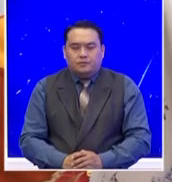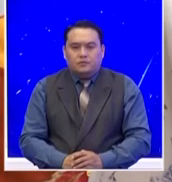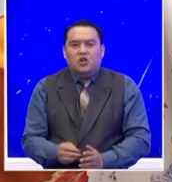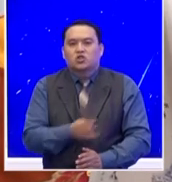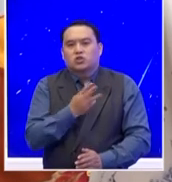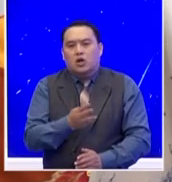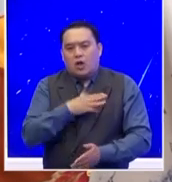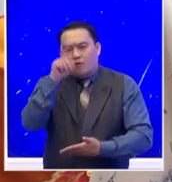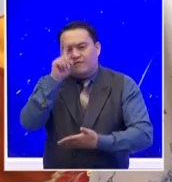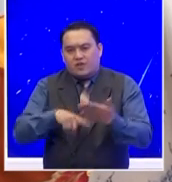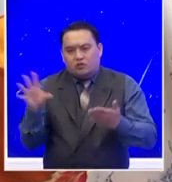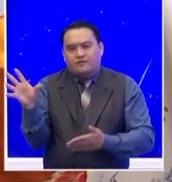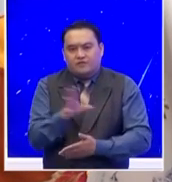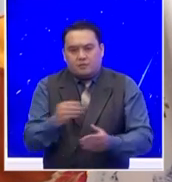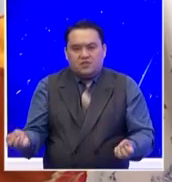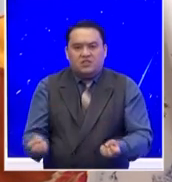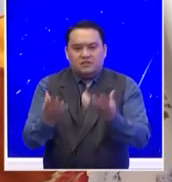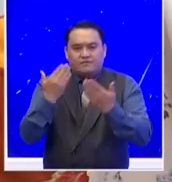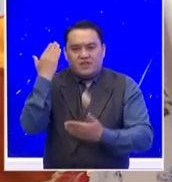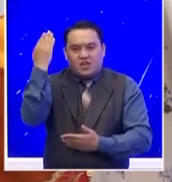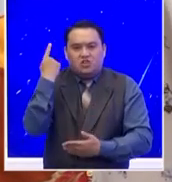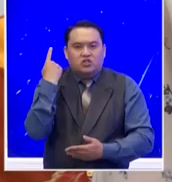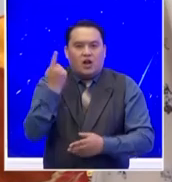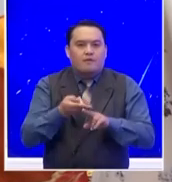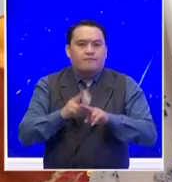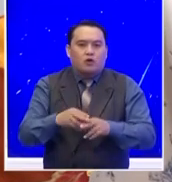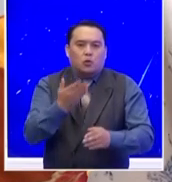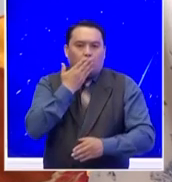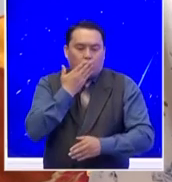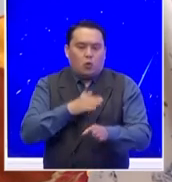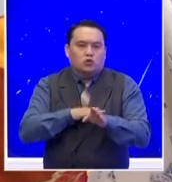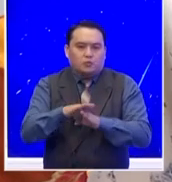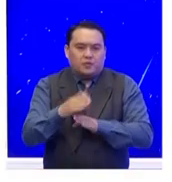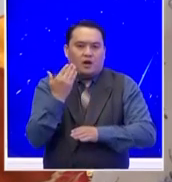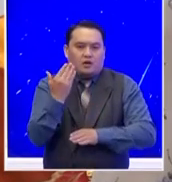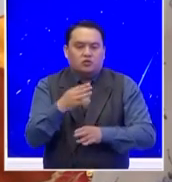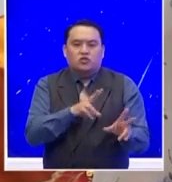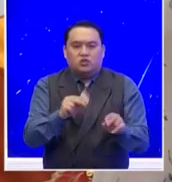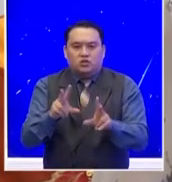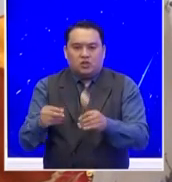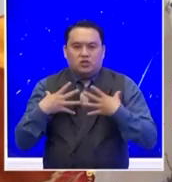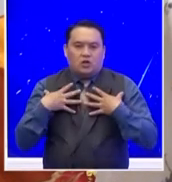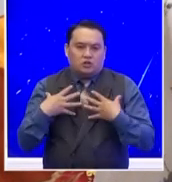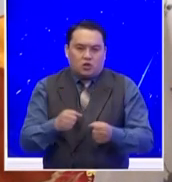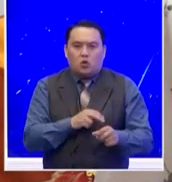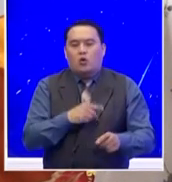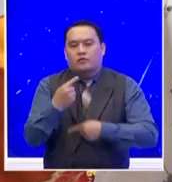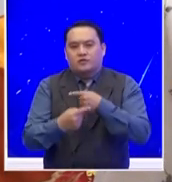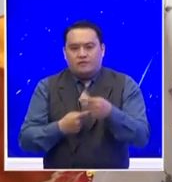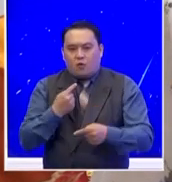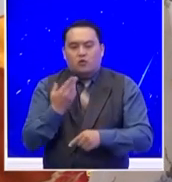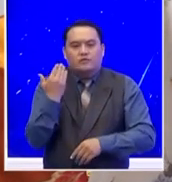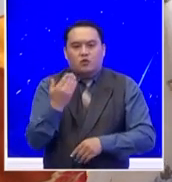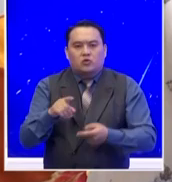Желаю всем верующим, чтобы Всевышний принял ваш пост. Пусть этот священный месяц принесет счастье, здоровье и благополучие.